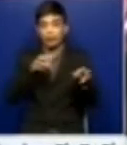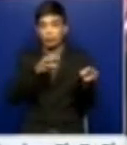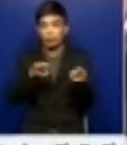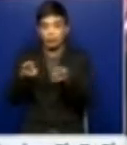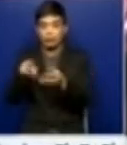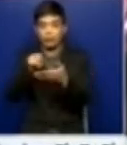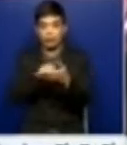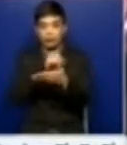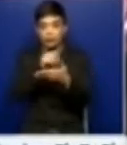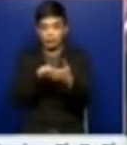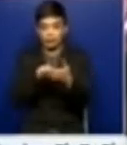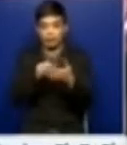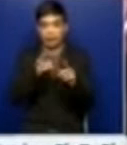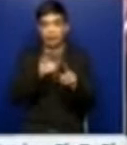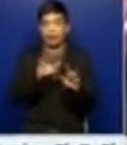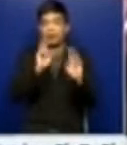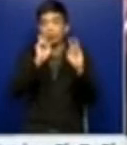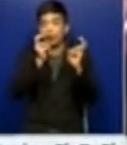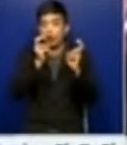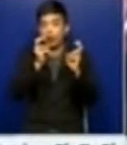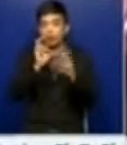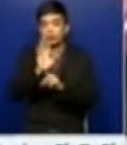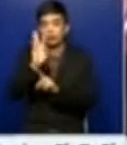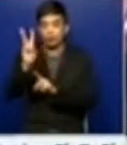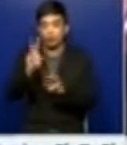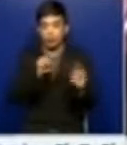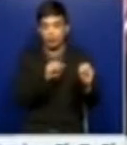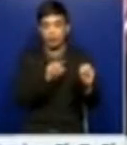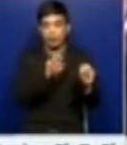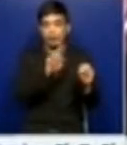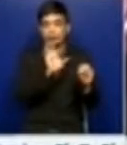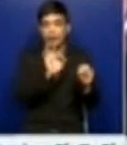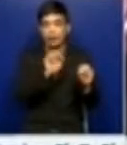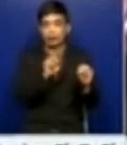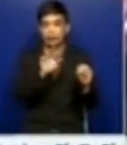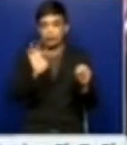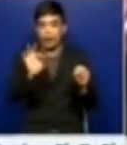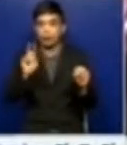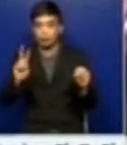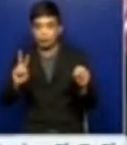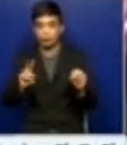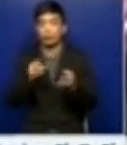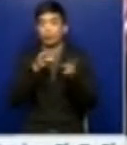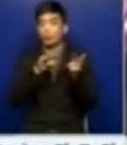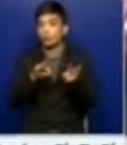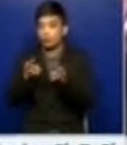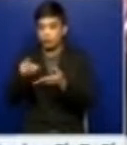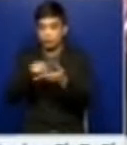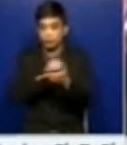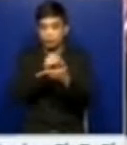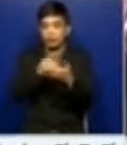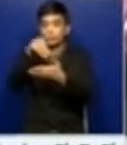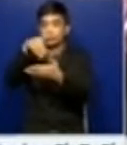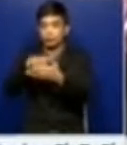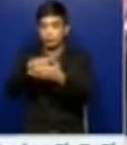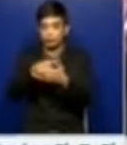ในยัตติที่6ในมาตรา9192 เรื่องกระบวนการเลือกตั้งนั้นเราได้ทำ